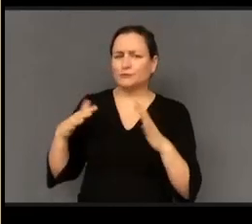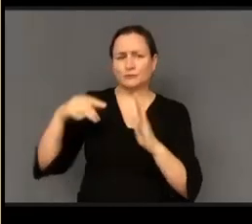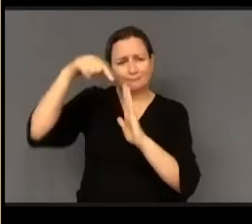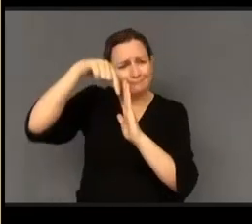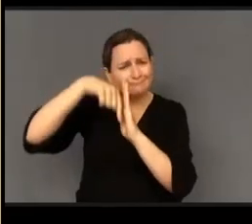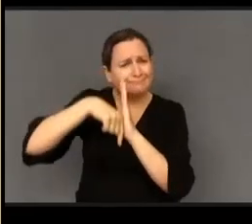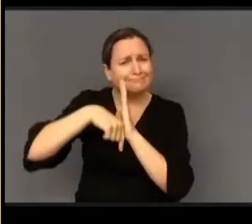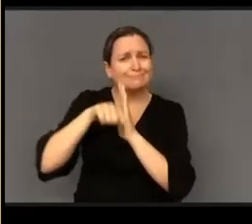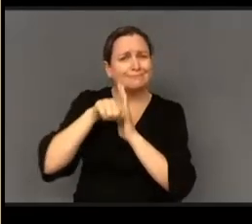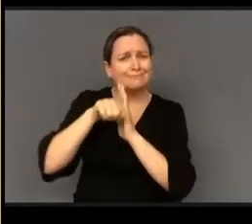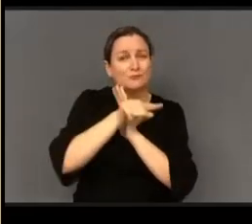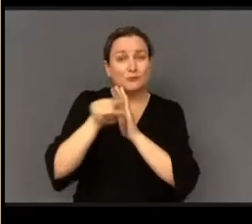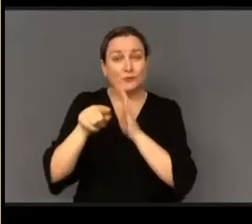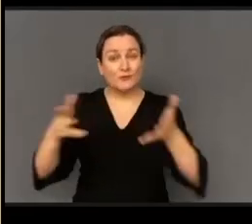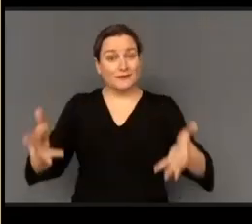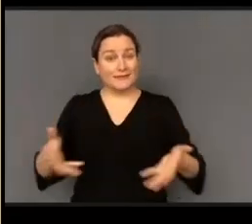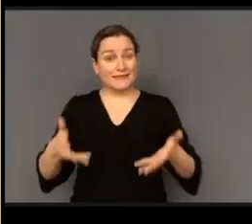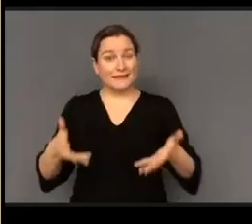J'espère donc